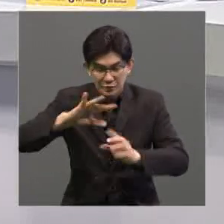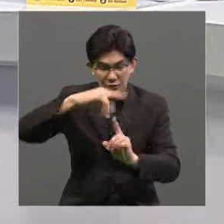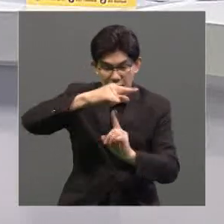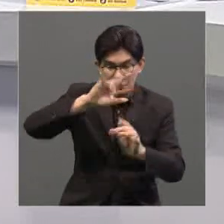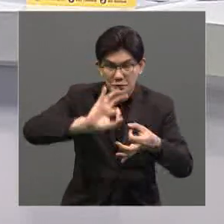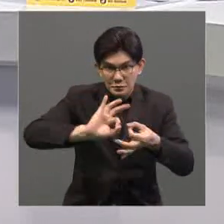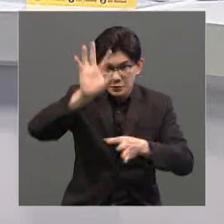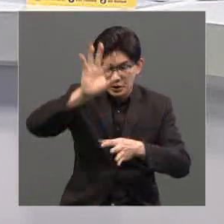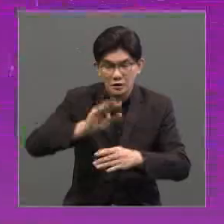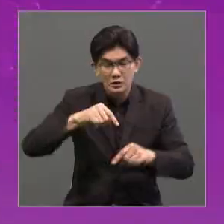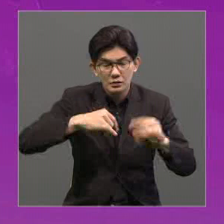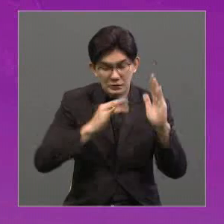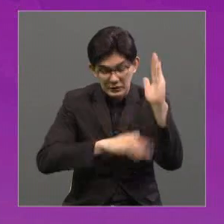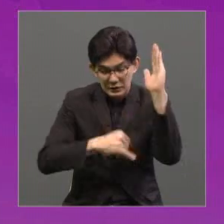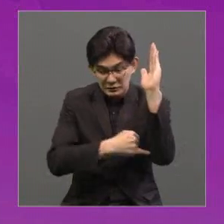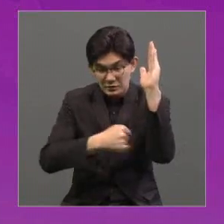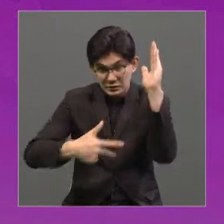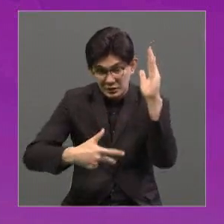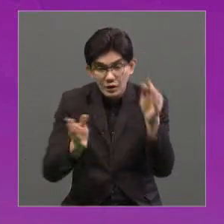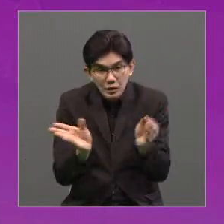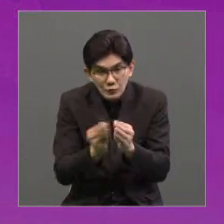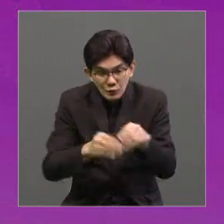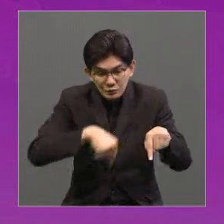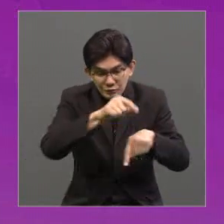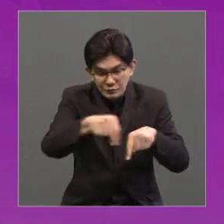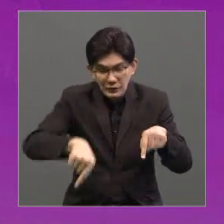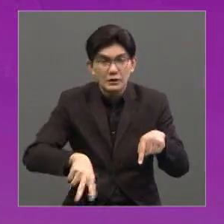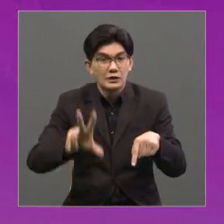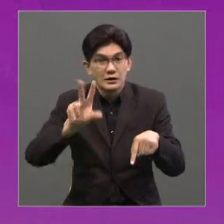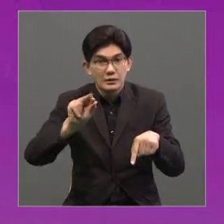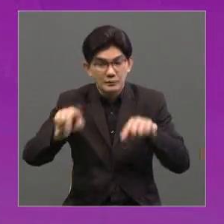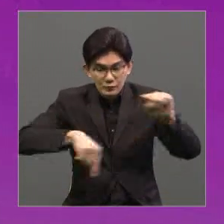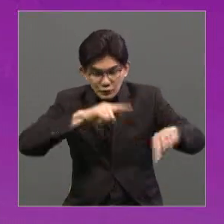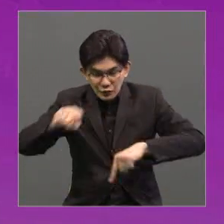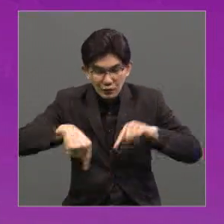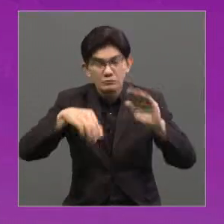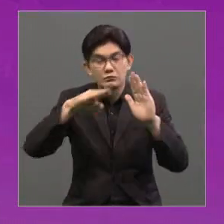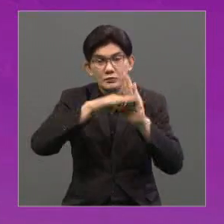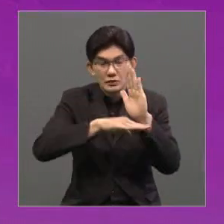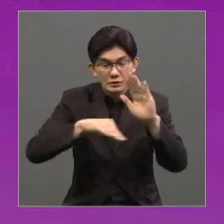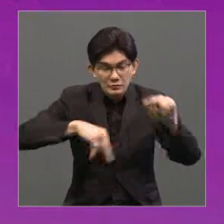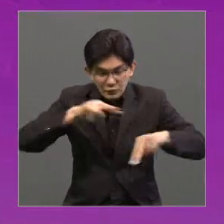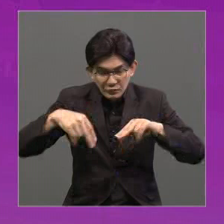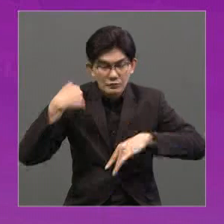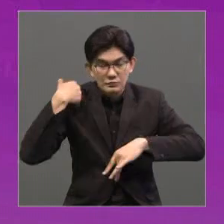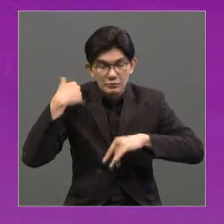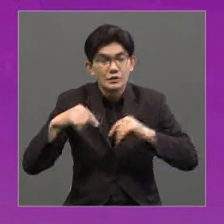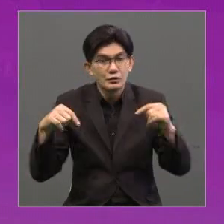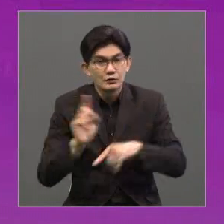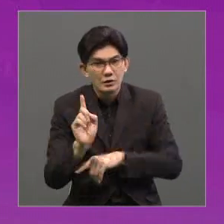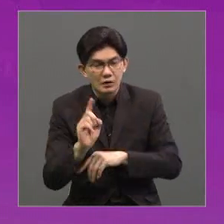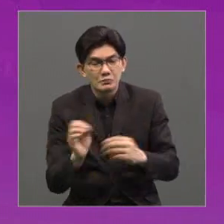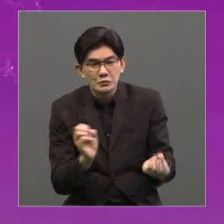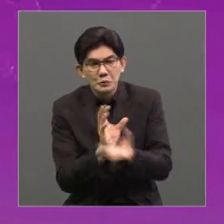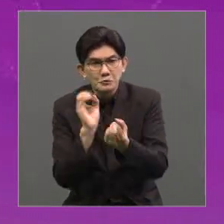ท์ในพื้นที่3จังหวัดชายแดนภาคใต้รวมๆแล้วกว่า30จุดนะคะเดี๋ยวมาตรวจสอบไล่เรียงจุดเกิดเหตุแล้วก็สภาพความเสียหาย